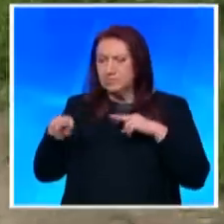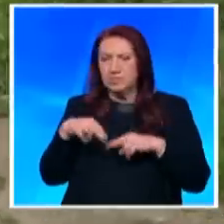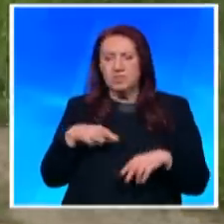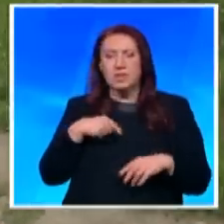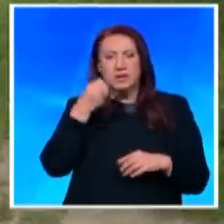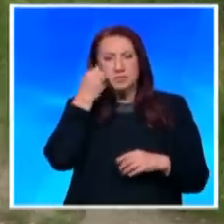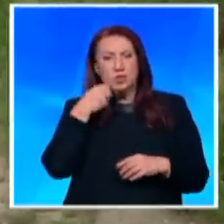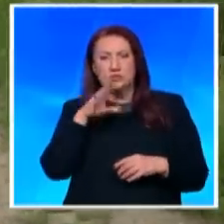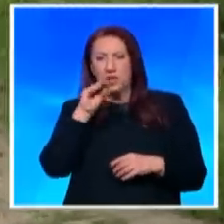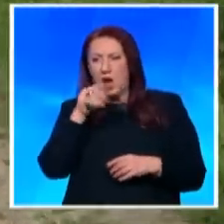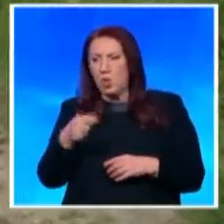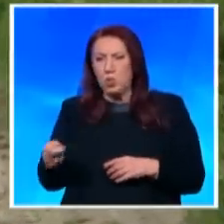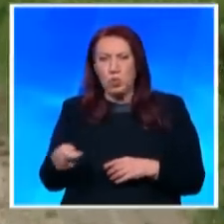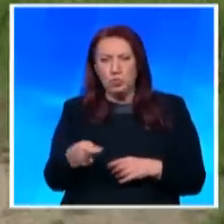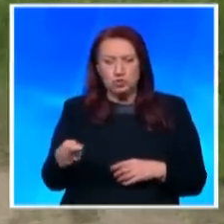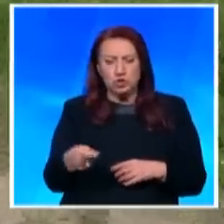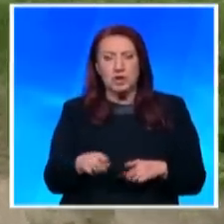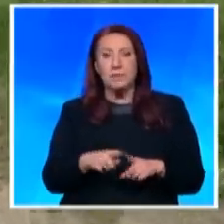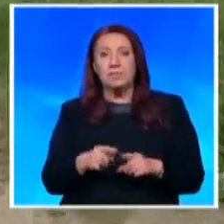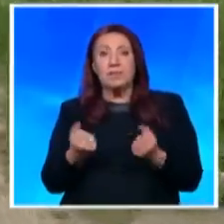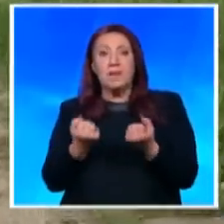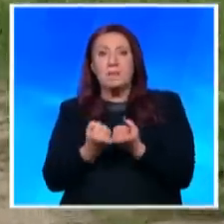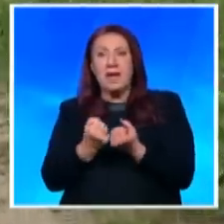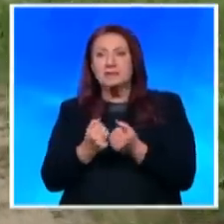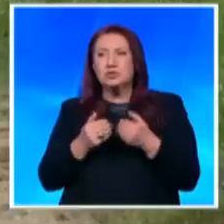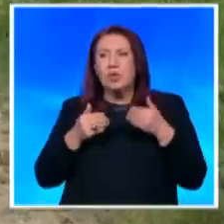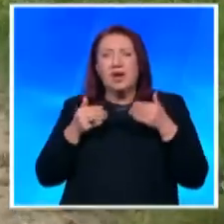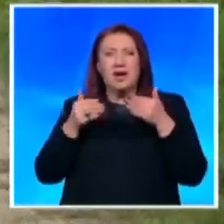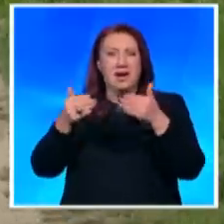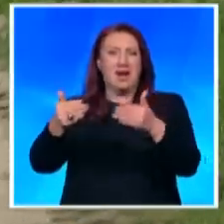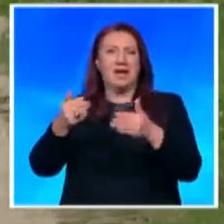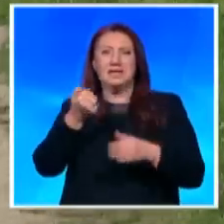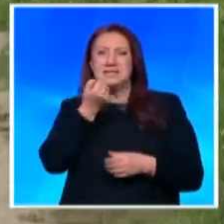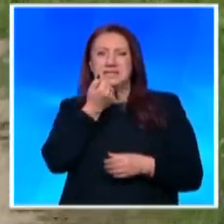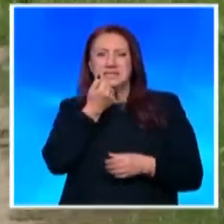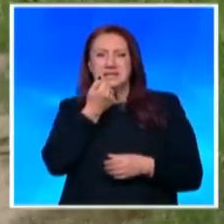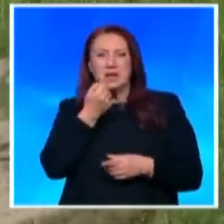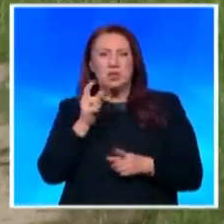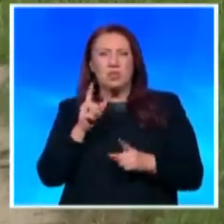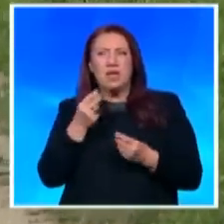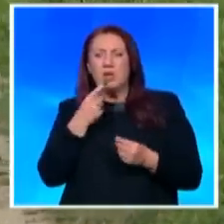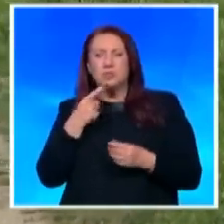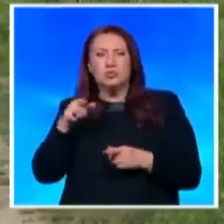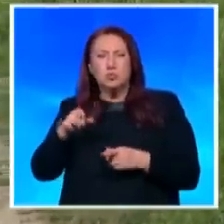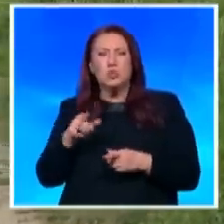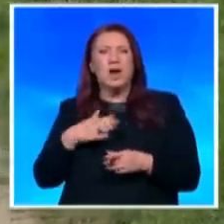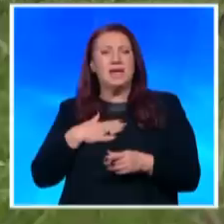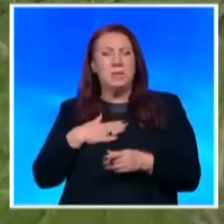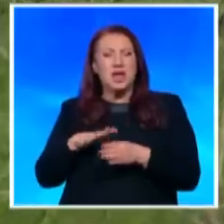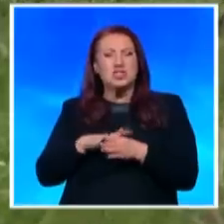следово куче и метал детектор. Мястото се намира в покрайнините на селото в труднодостъпна местност, като до тук се стига по черен